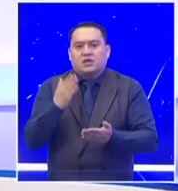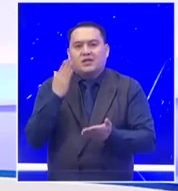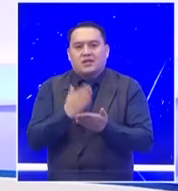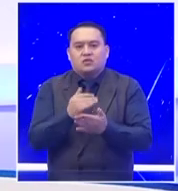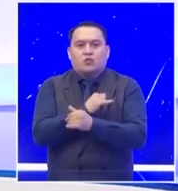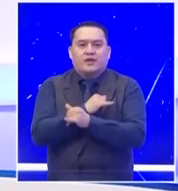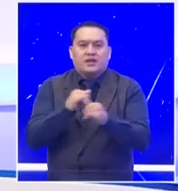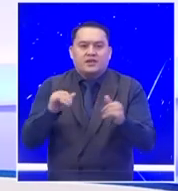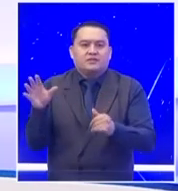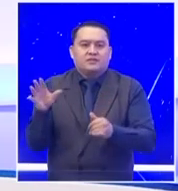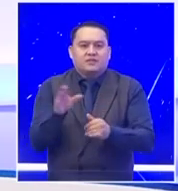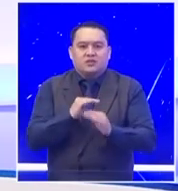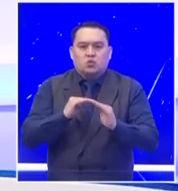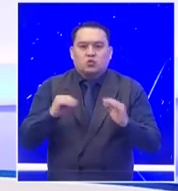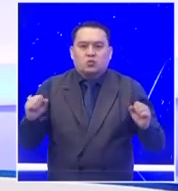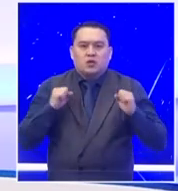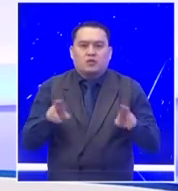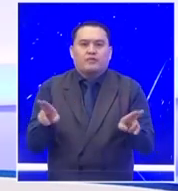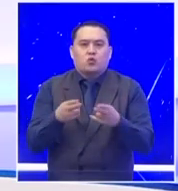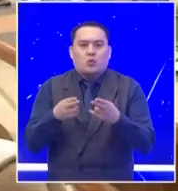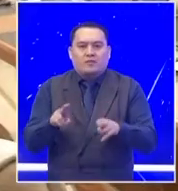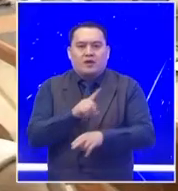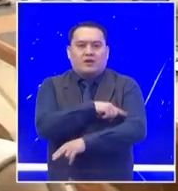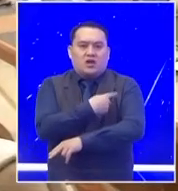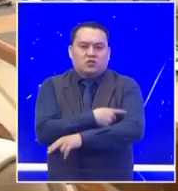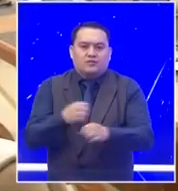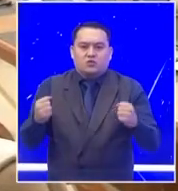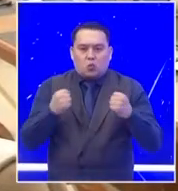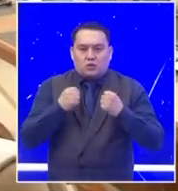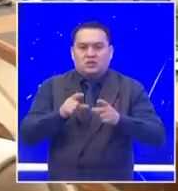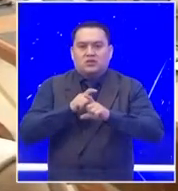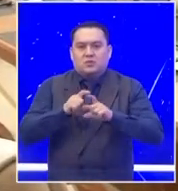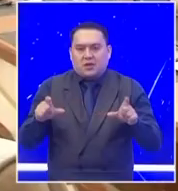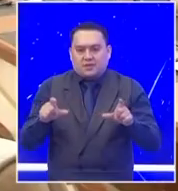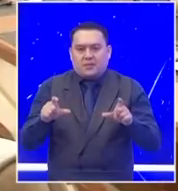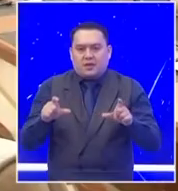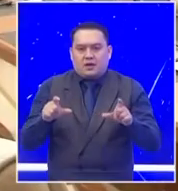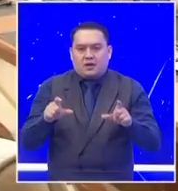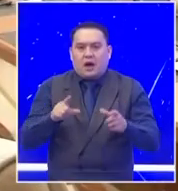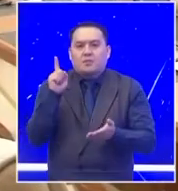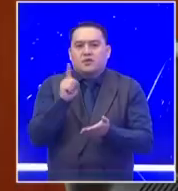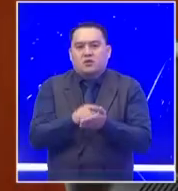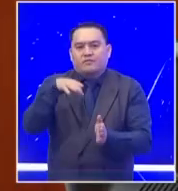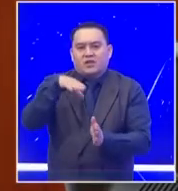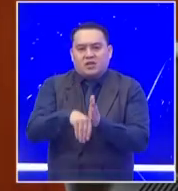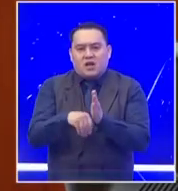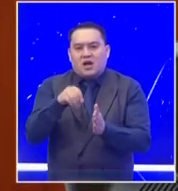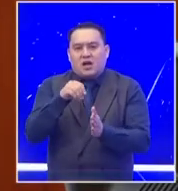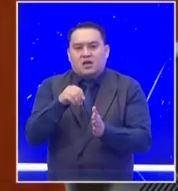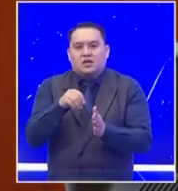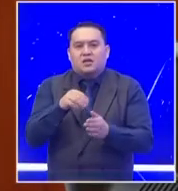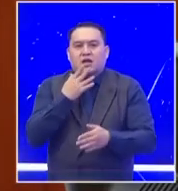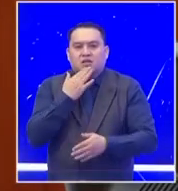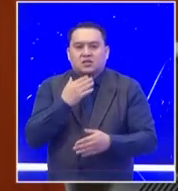предусматривается расширение сети детско-юношеских спортивных клубов и врачебно-физкультурных диспансеров, а также обязательное внедрение